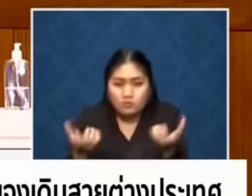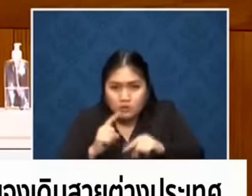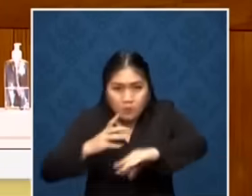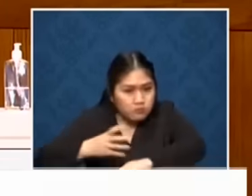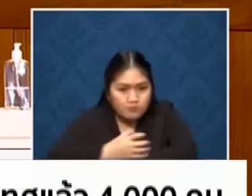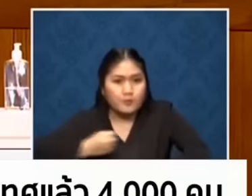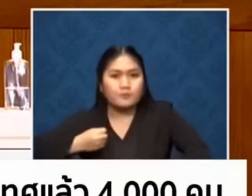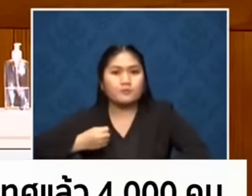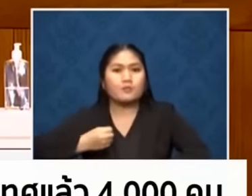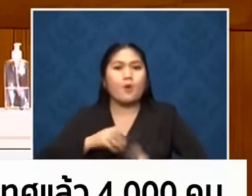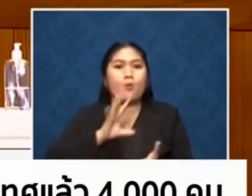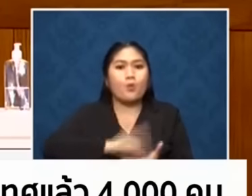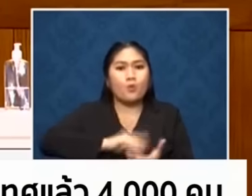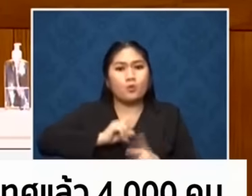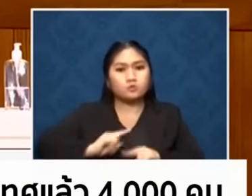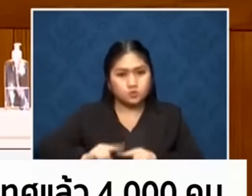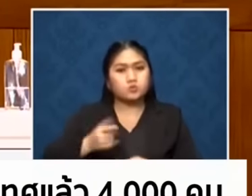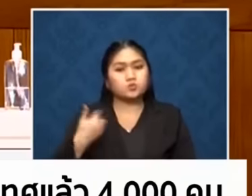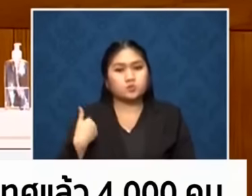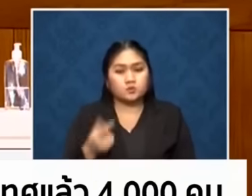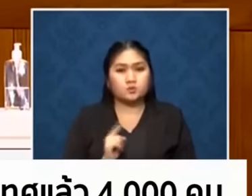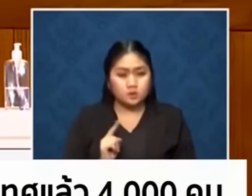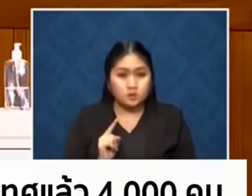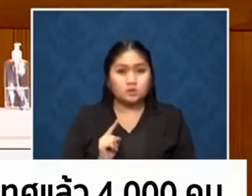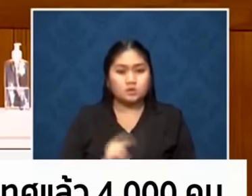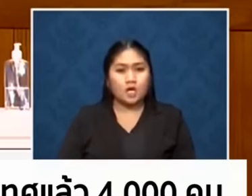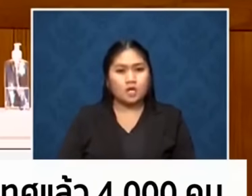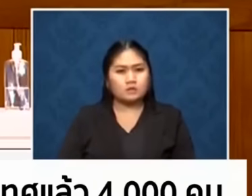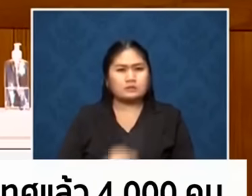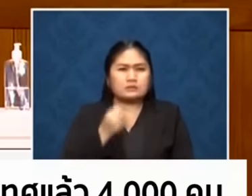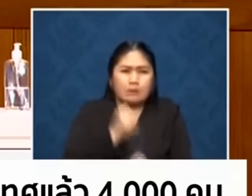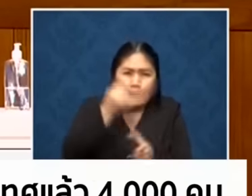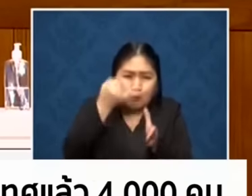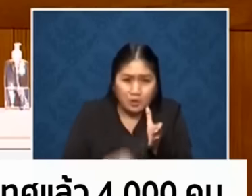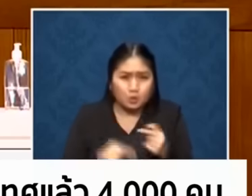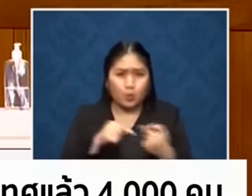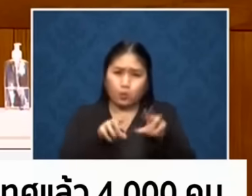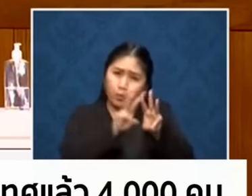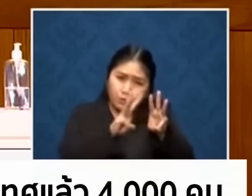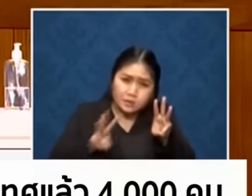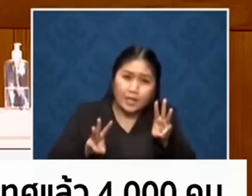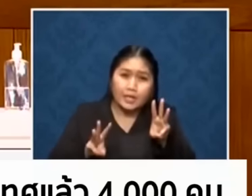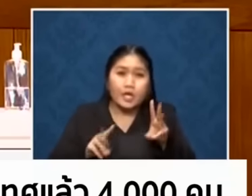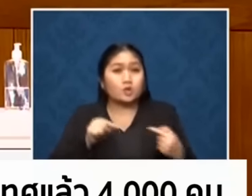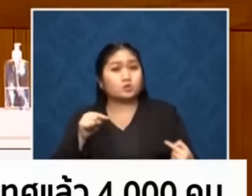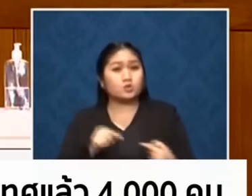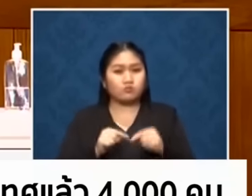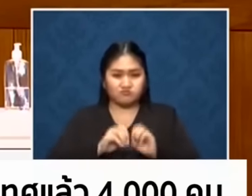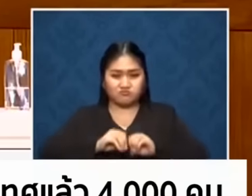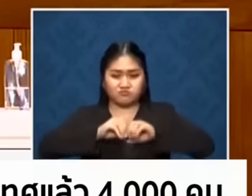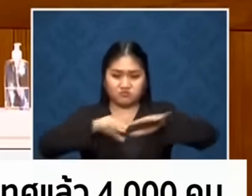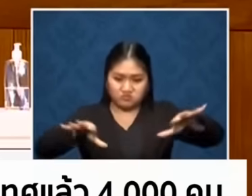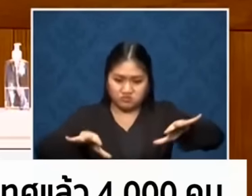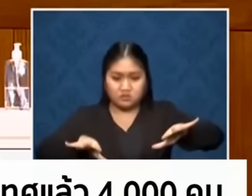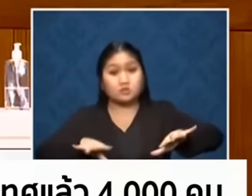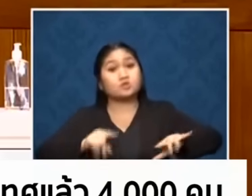นะคะเพราะว่านายจ้างเนี่ยก็เพิ่มแรงจูงใจให้ค่าตอบแทนเพิ่มเลื่อนจ่ายเงินเดือนเป็นวันที่10อะไรแบบนี้ที่นายกเคยบอ